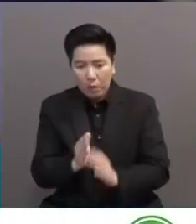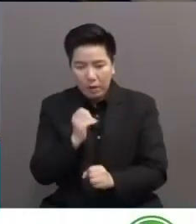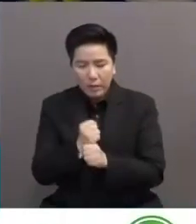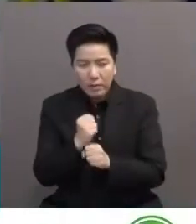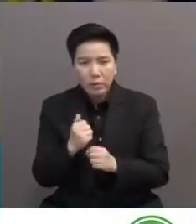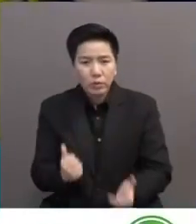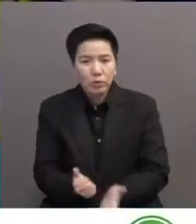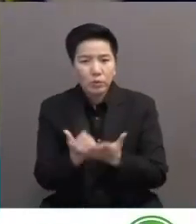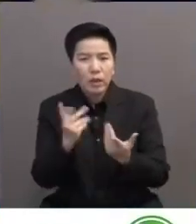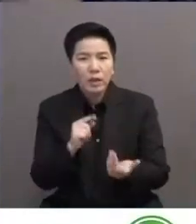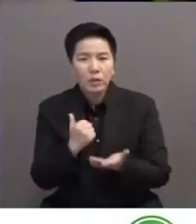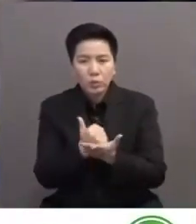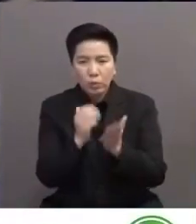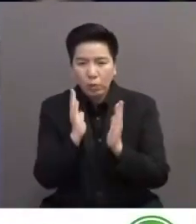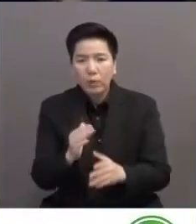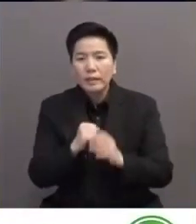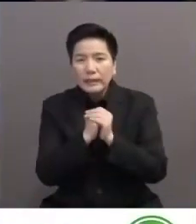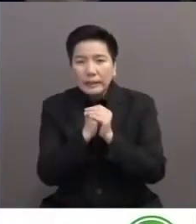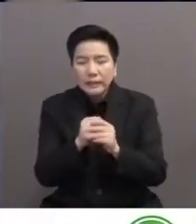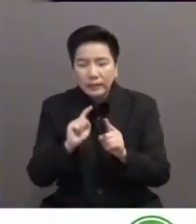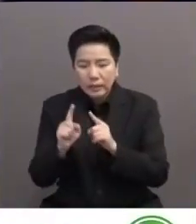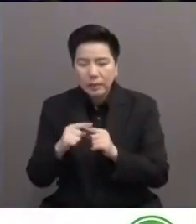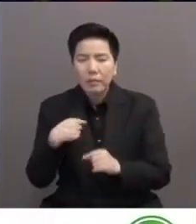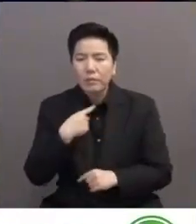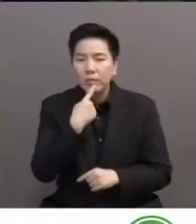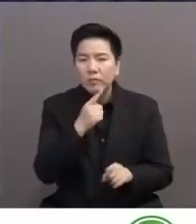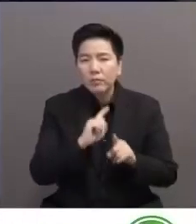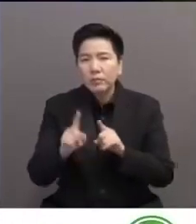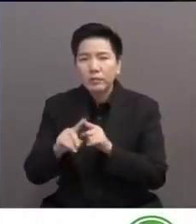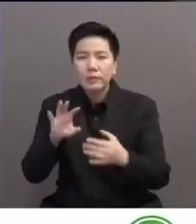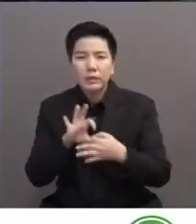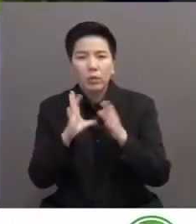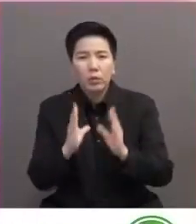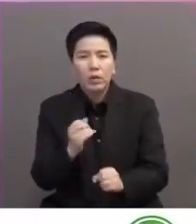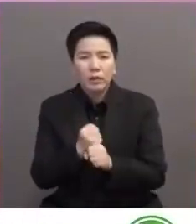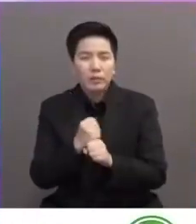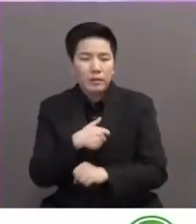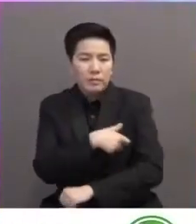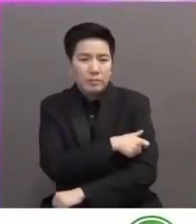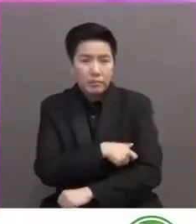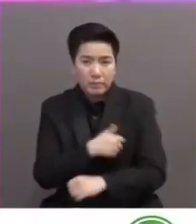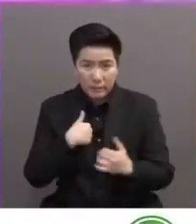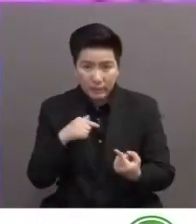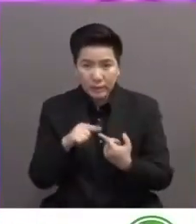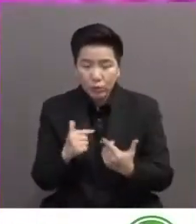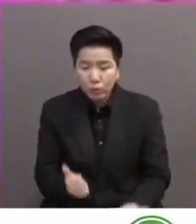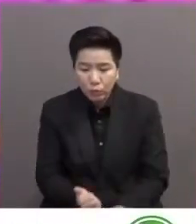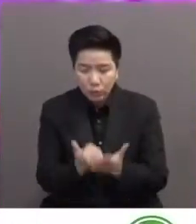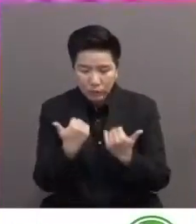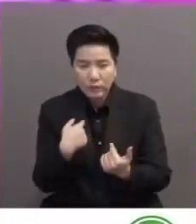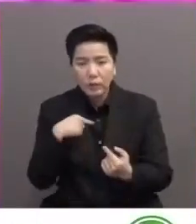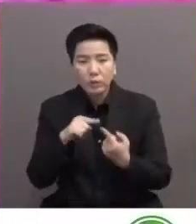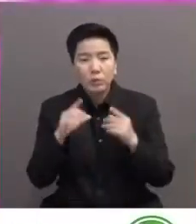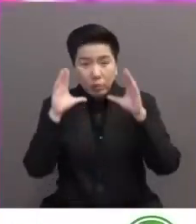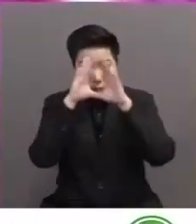พยายามจะเข้าไปช่วยเหลือผู้ประสบเหตุแล้วก็วิพากษ์วิจารณ์การทำงานของเจ้าที่กู้ภัยครับเรื่องนี้เองคุณผู้ชมครับหลังจากเมื่อคืนนี้นะ